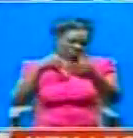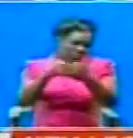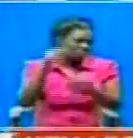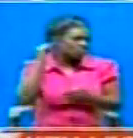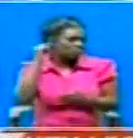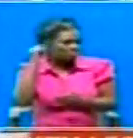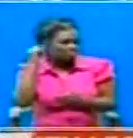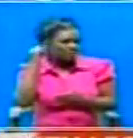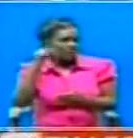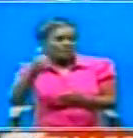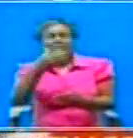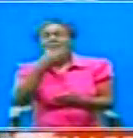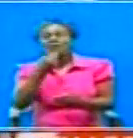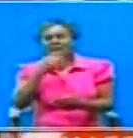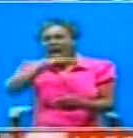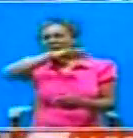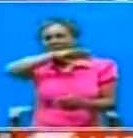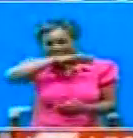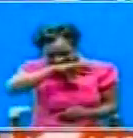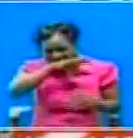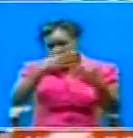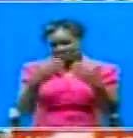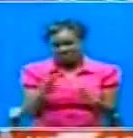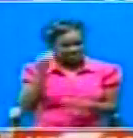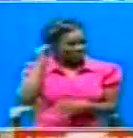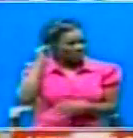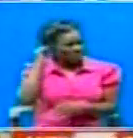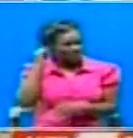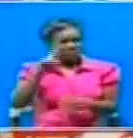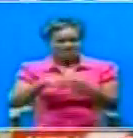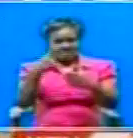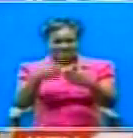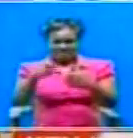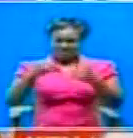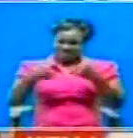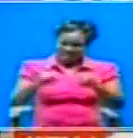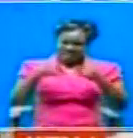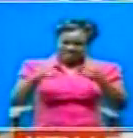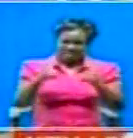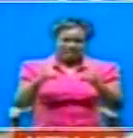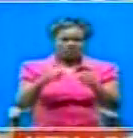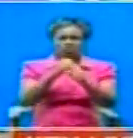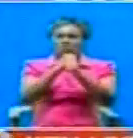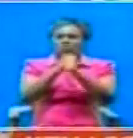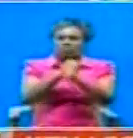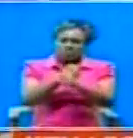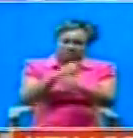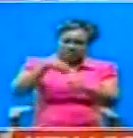masikio hivyo, huyo mwenzake akashtukia tu amemuuma masikio. Mwenzake akajaribu kung'ang'ana ili atoke kwa masikio